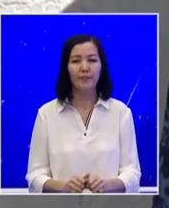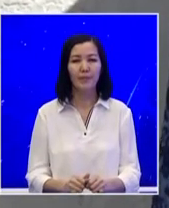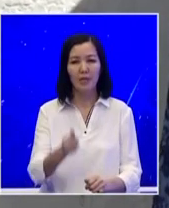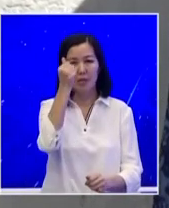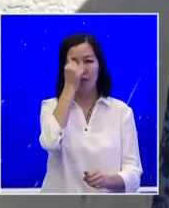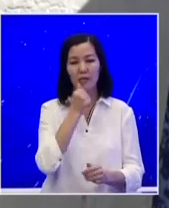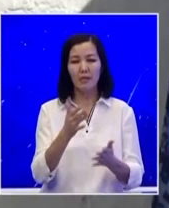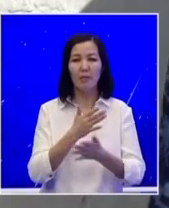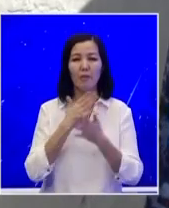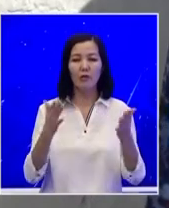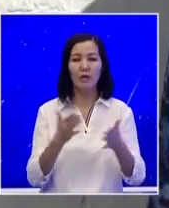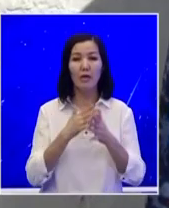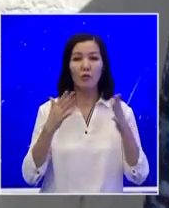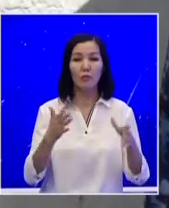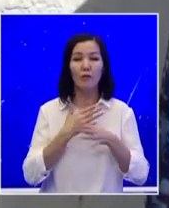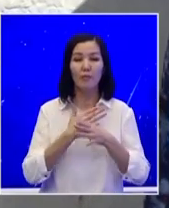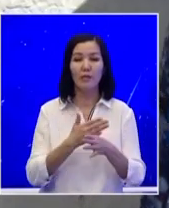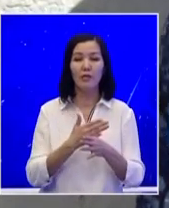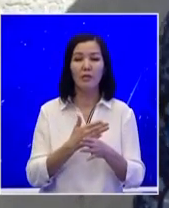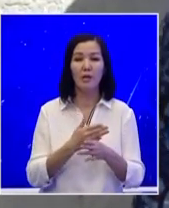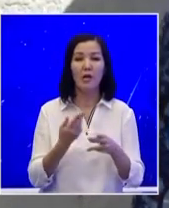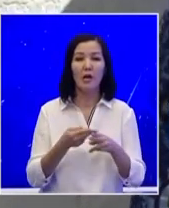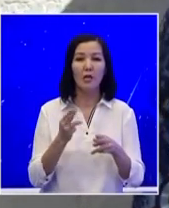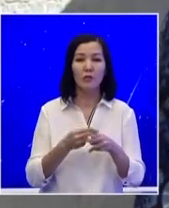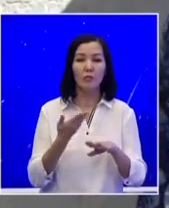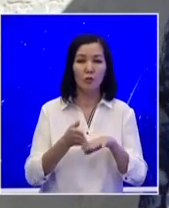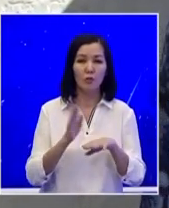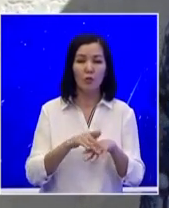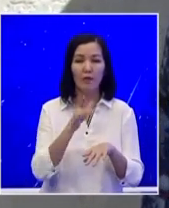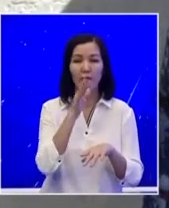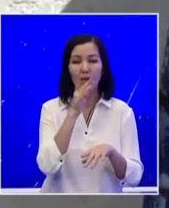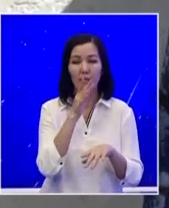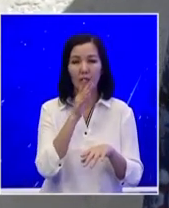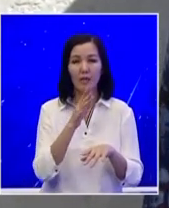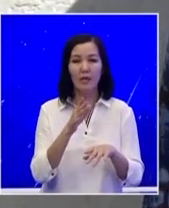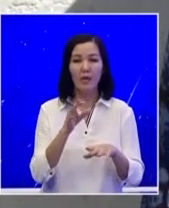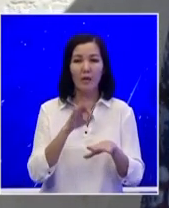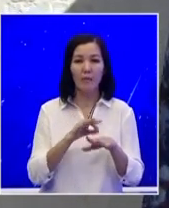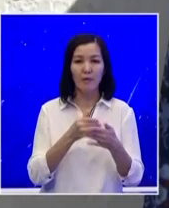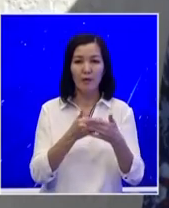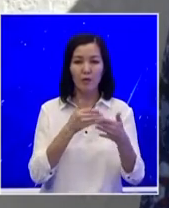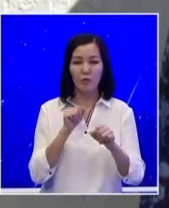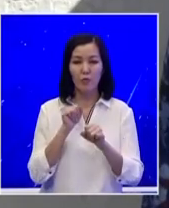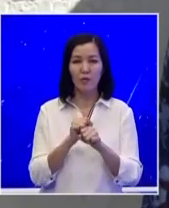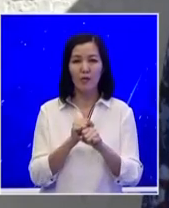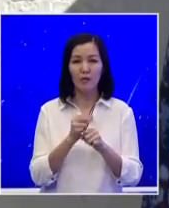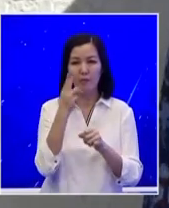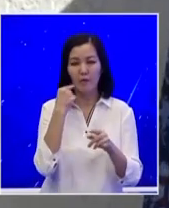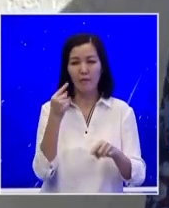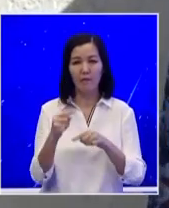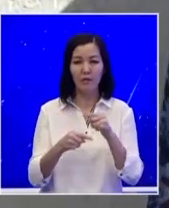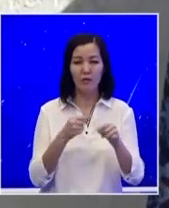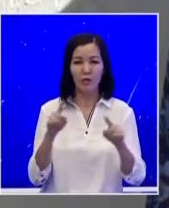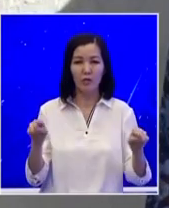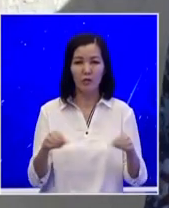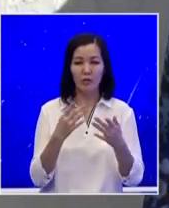Спасибо большое. Для меня это огромная поддержка, особенно в такое нелегкое время. Желаю, чтобы пандемия отступила, и мы все пришли к привычному образу жизни.